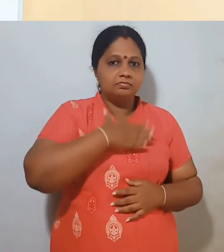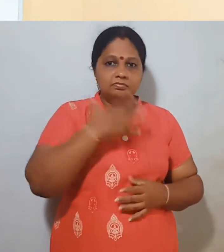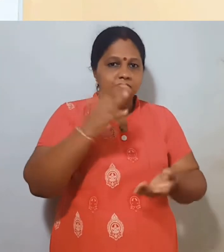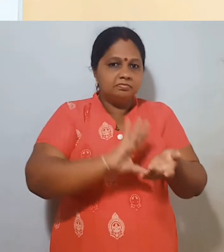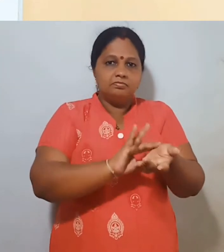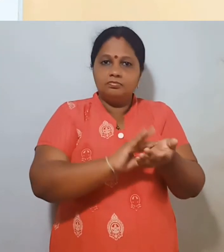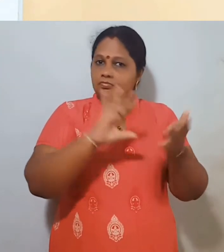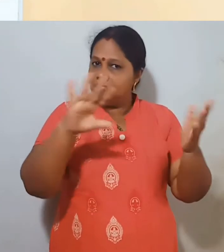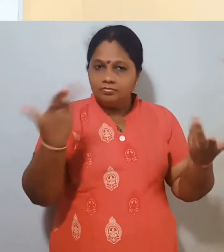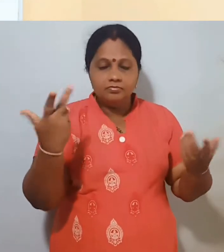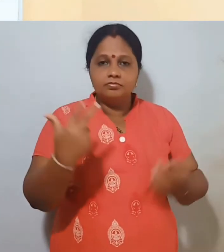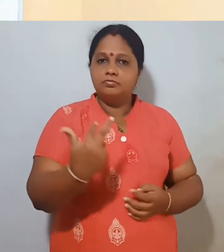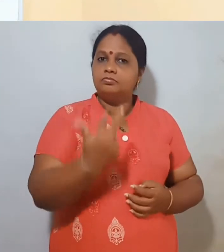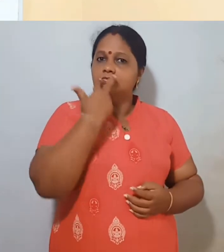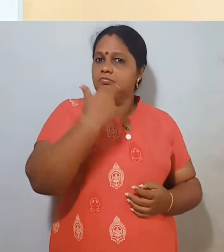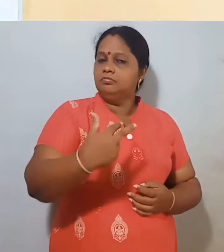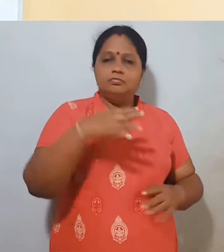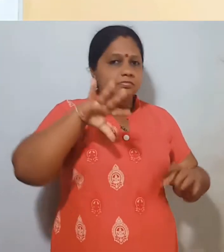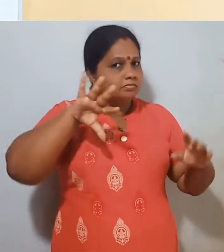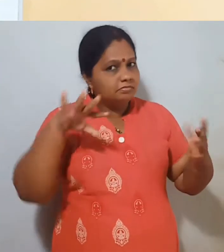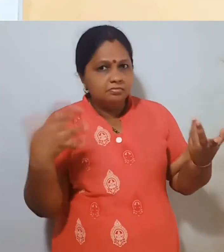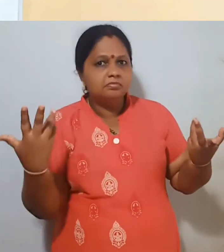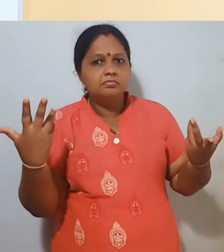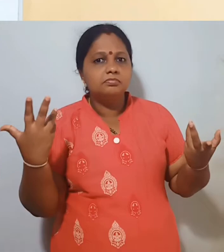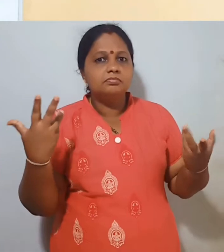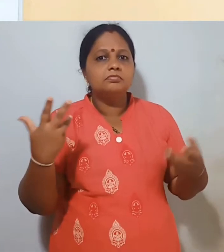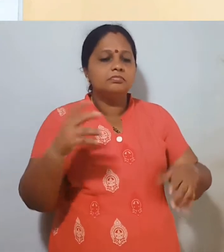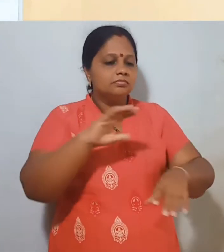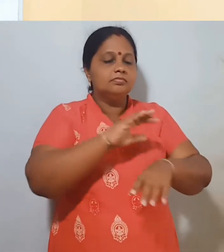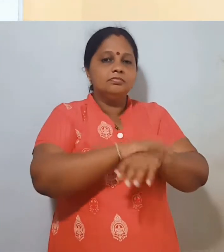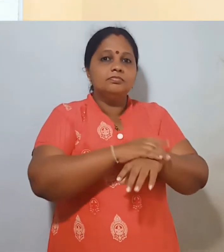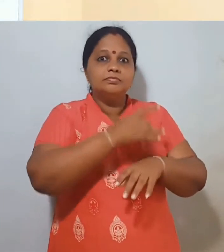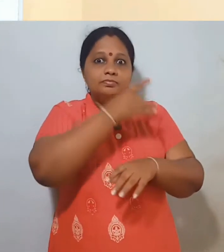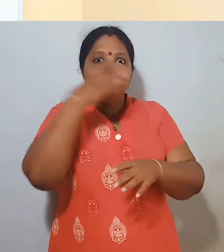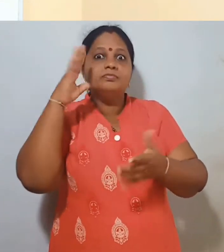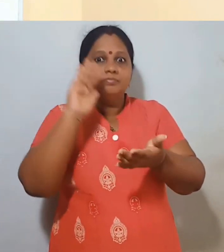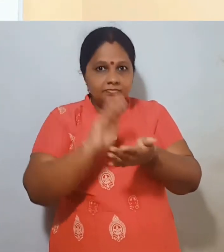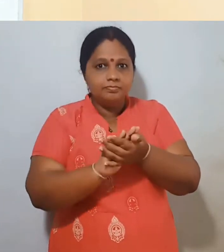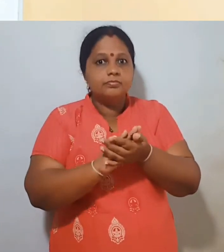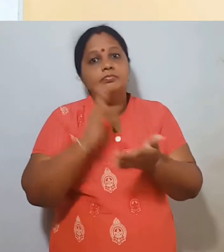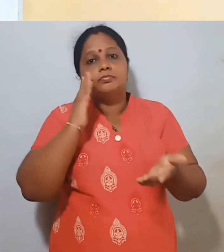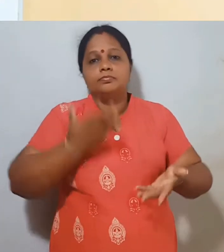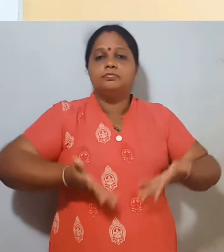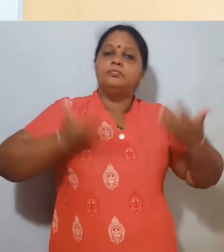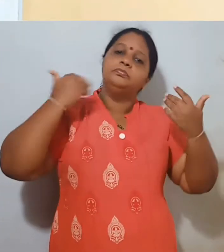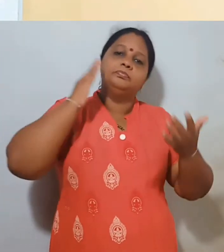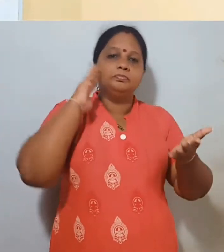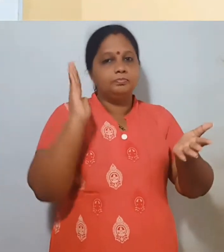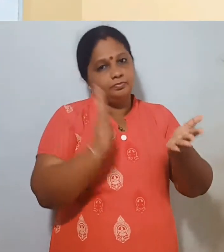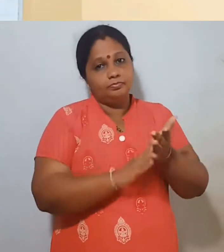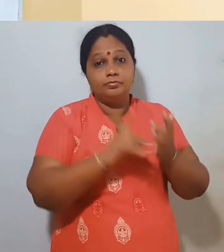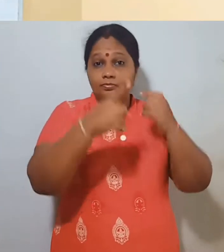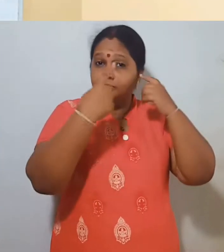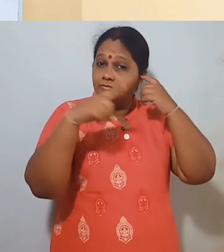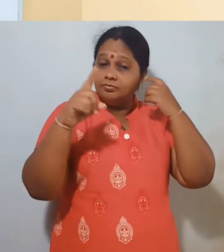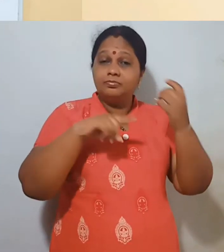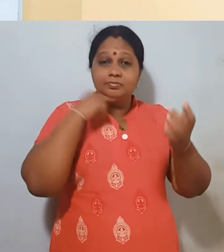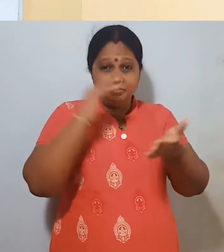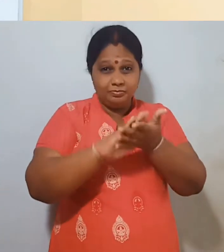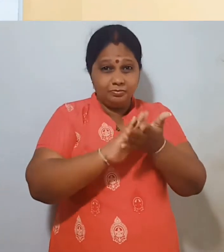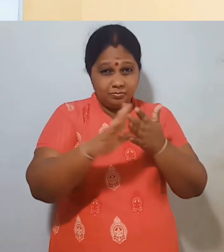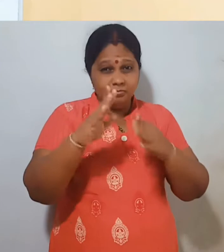ஆனா ஒரு பாசிபிள் இருக்கு அவரை மீள எழுப்புறதுக்கு. நீங்க செய்யற சரியான ஒரு முதலுதவியின்